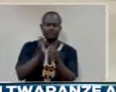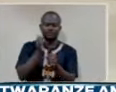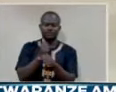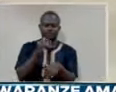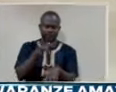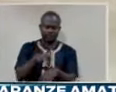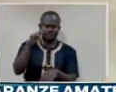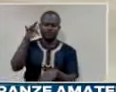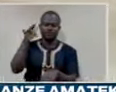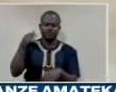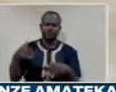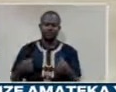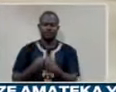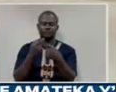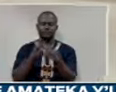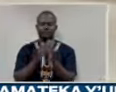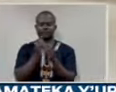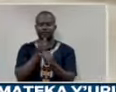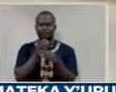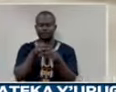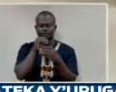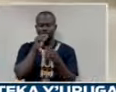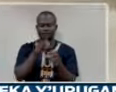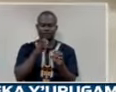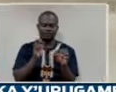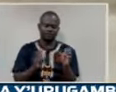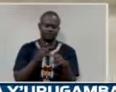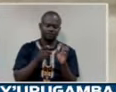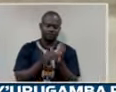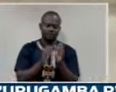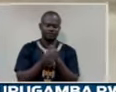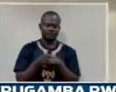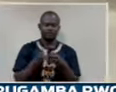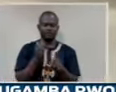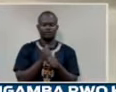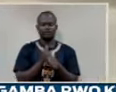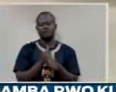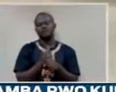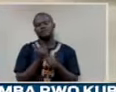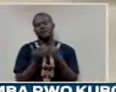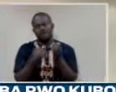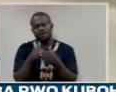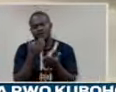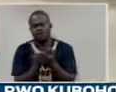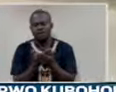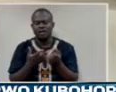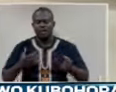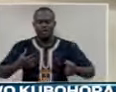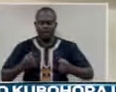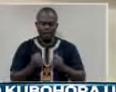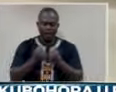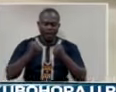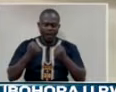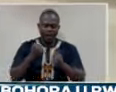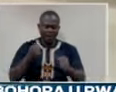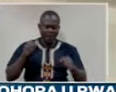zakozweho, ariko n'abazikoramo ntekereza ko batazazivamo, ahubwo bazahindura imikorere. Wenda nubwo bizasaba imbaraga nyinshi,